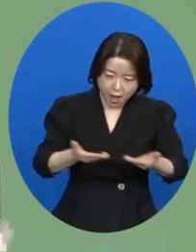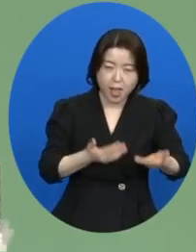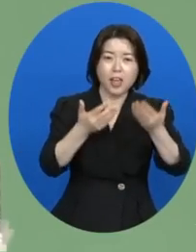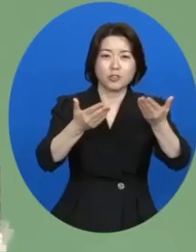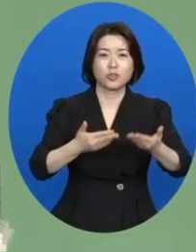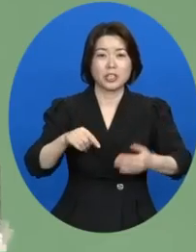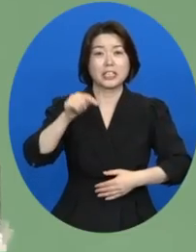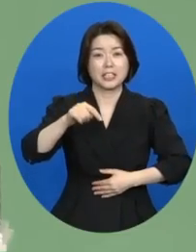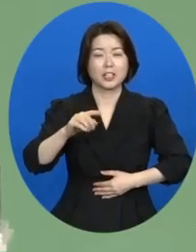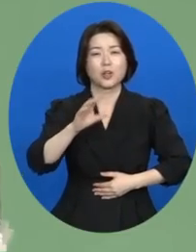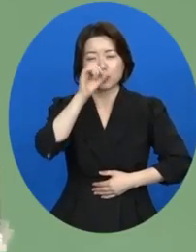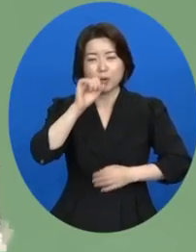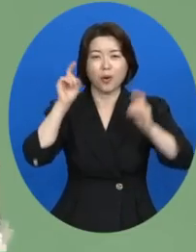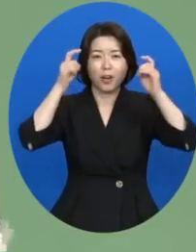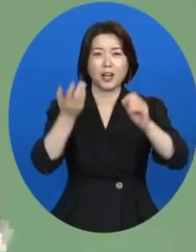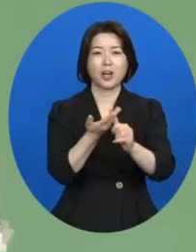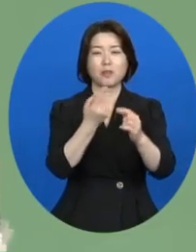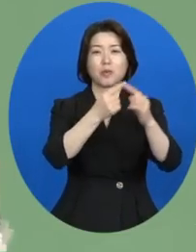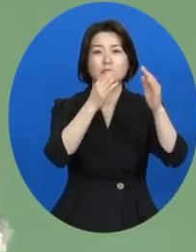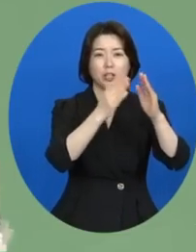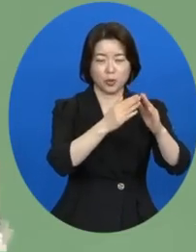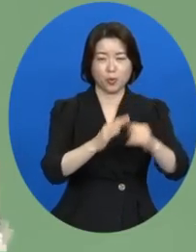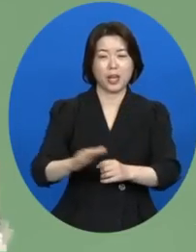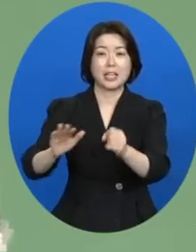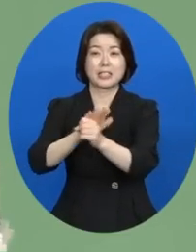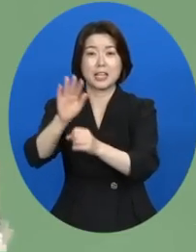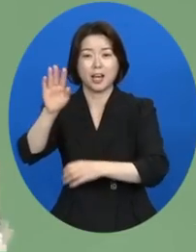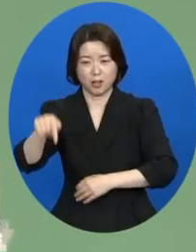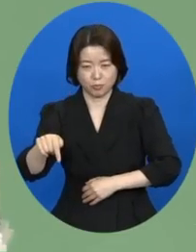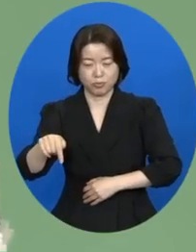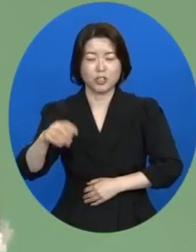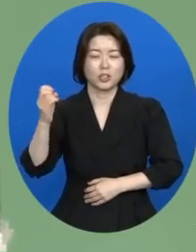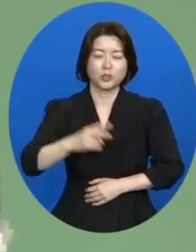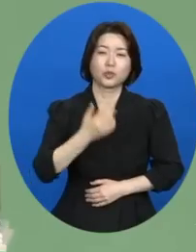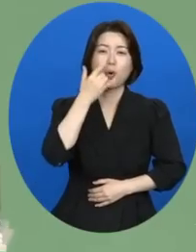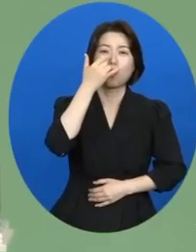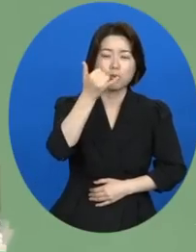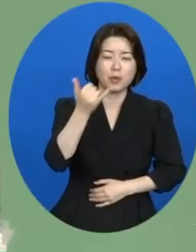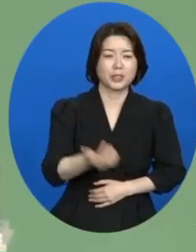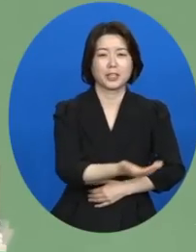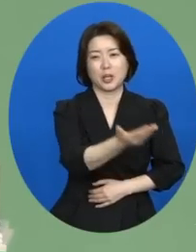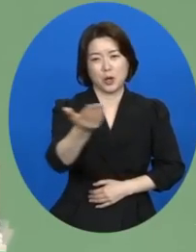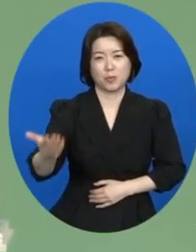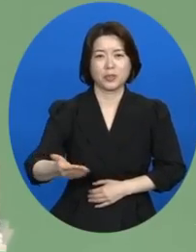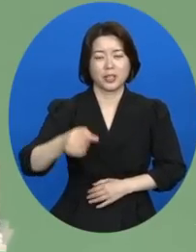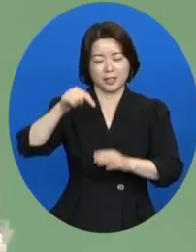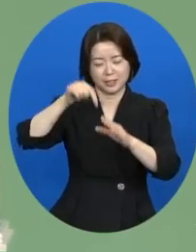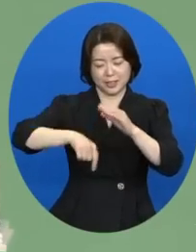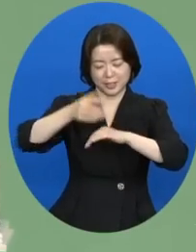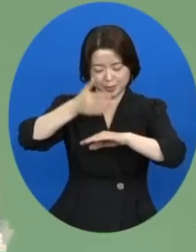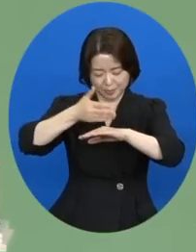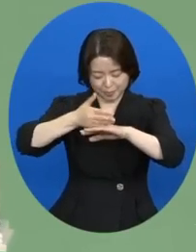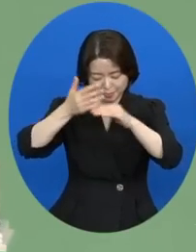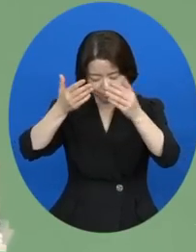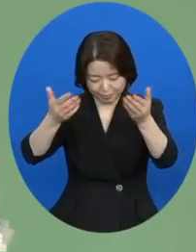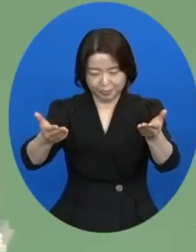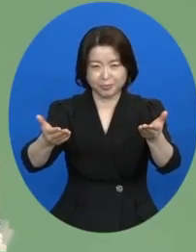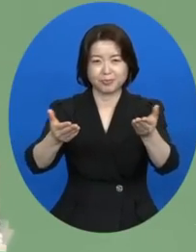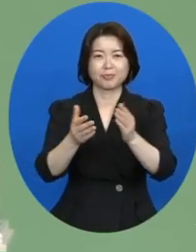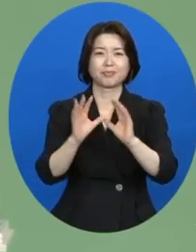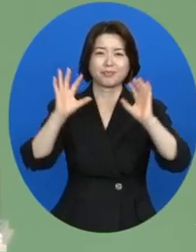선한 목자 교회 사랑부 그리고 부모님들께 깊은 감사를 드립니다.